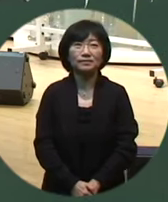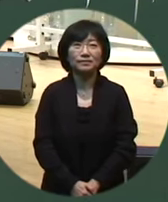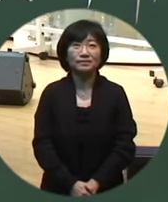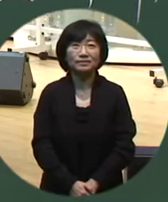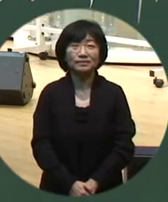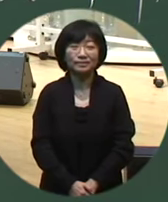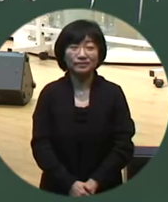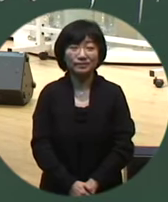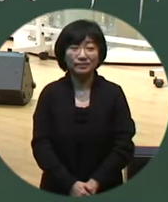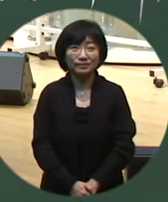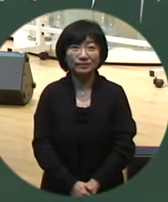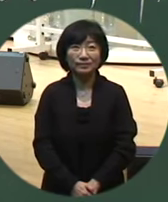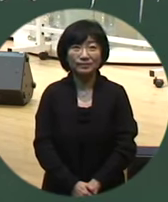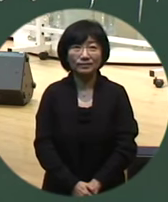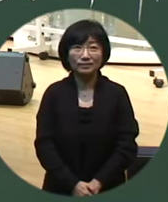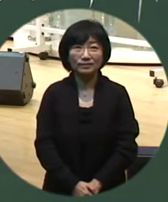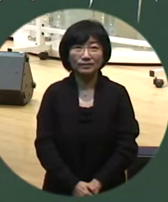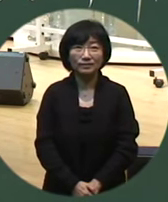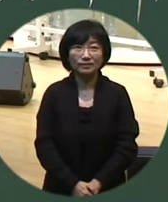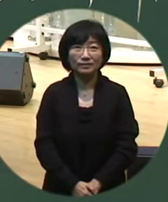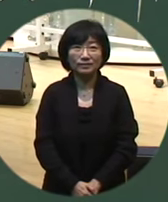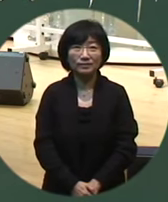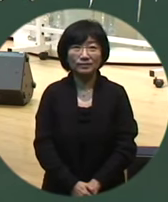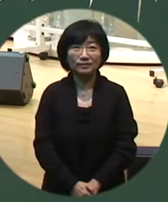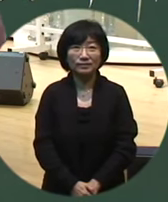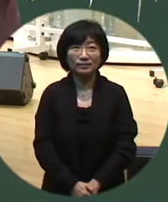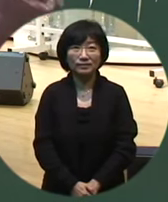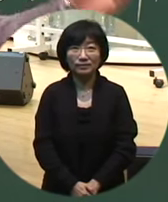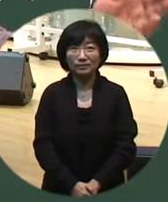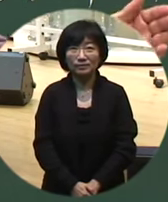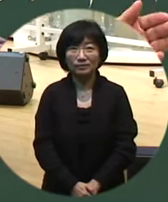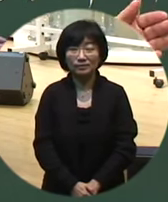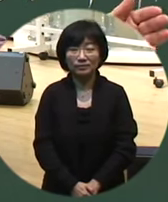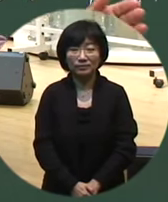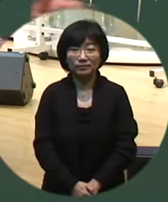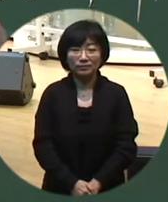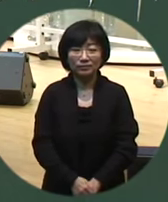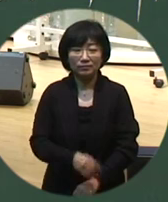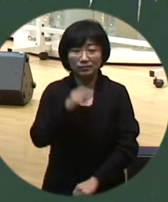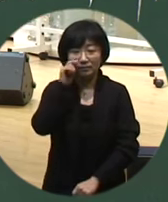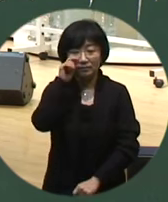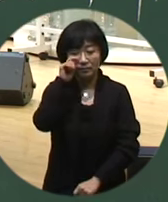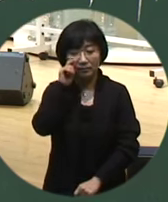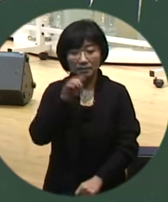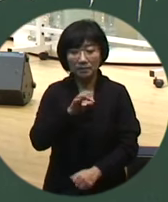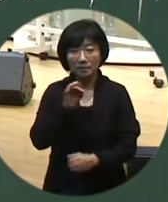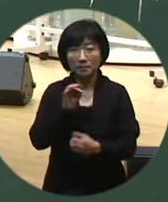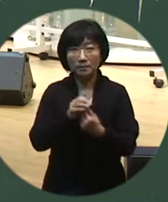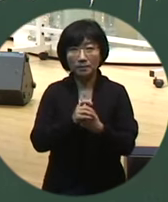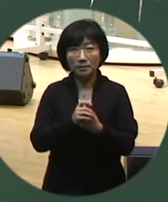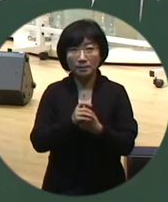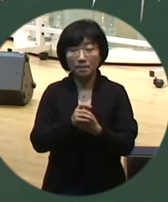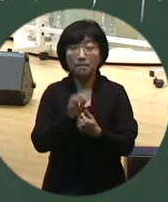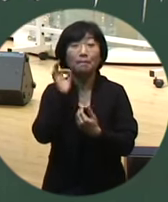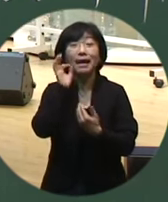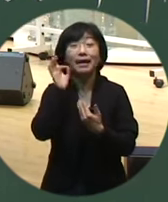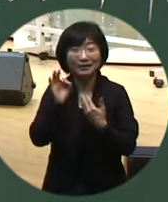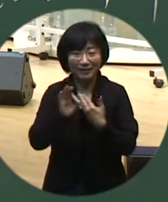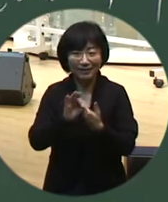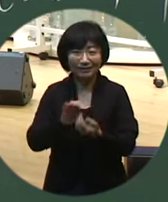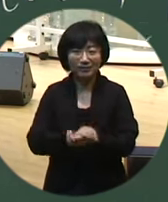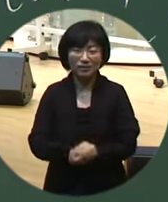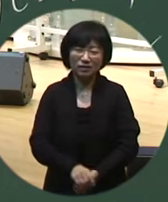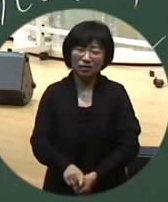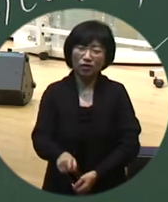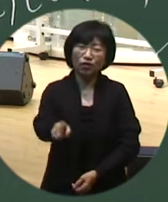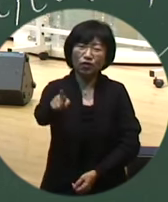당신이 예수 안 믿으니까 그렇게 됐다. 그래서 우리가 예수 믿는 경우 있잖아요. There are times people look at us. 당신 왜 그렇게